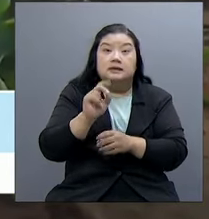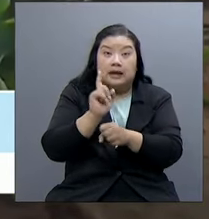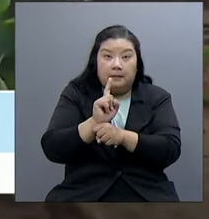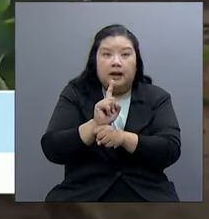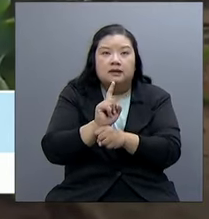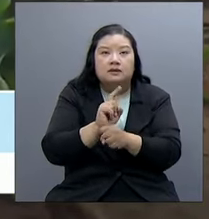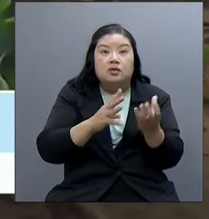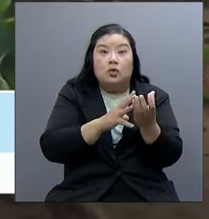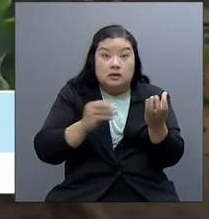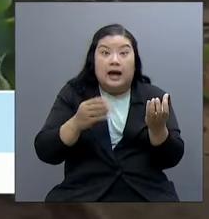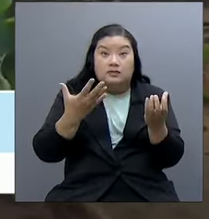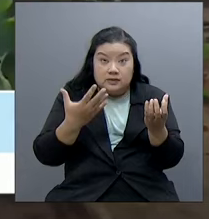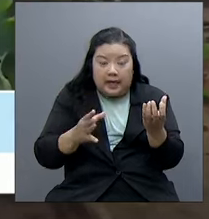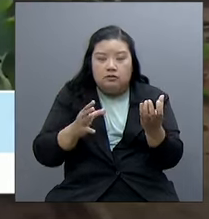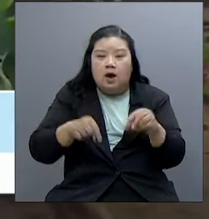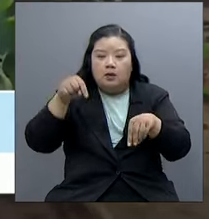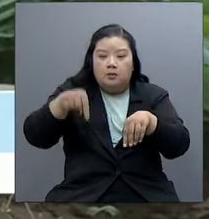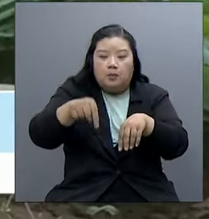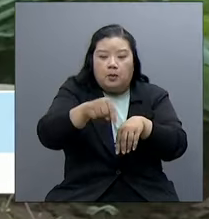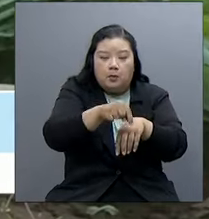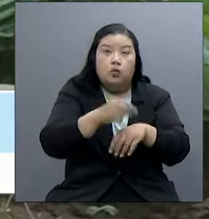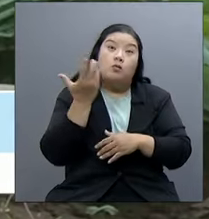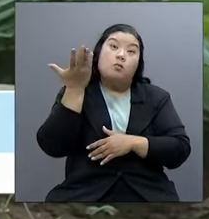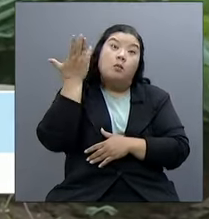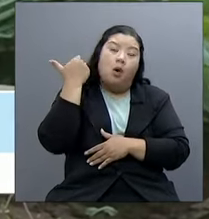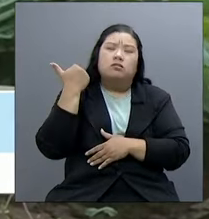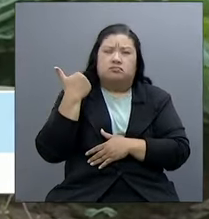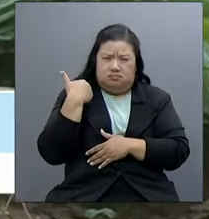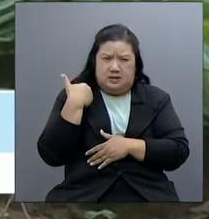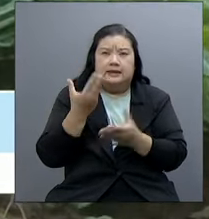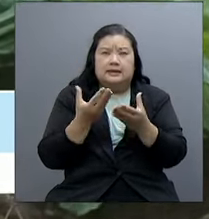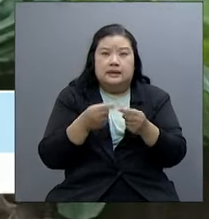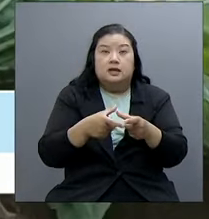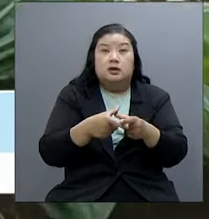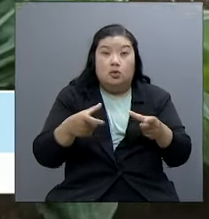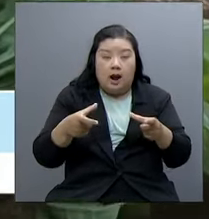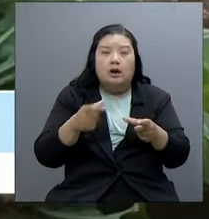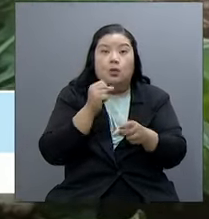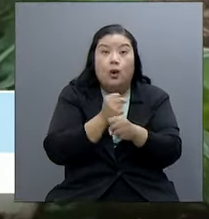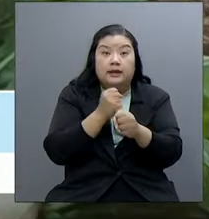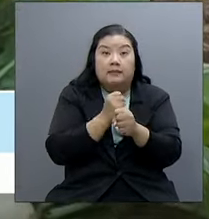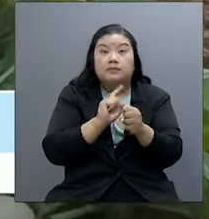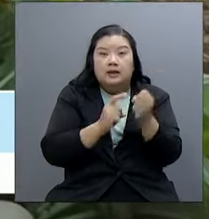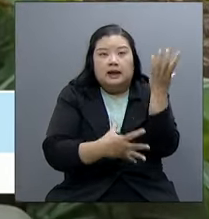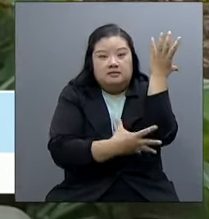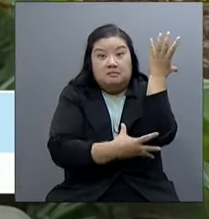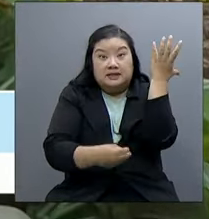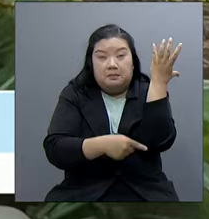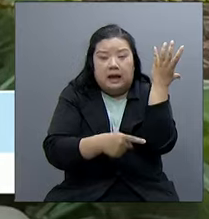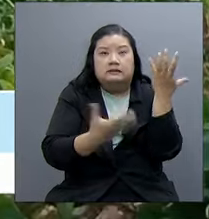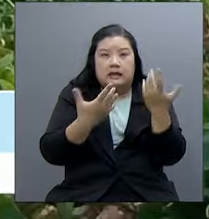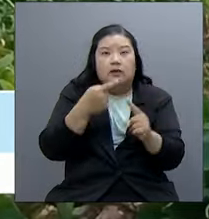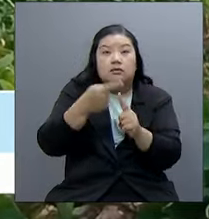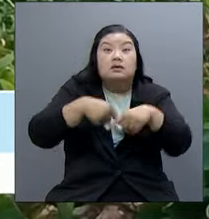ว grit